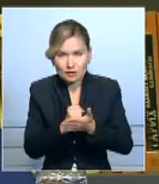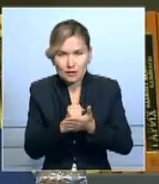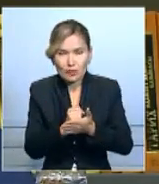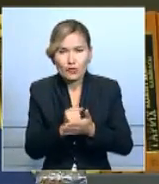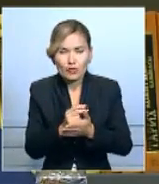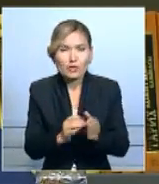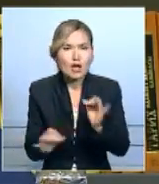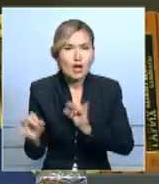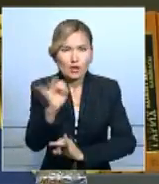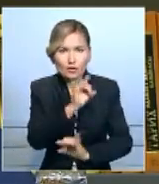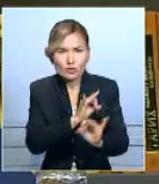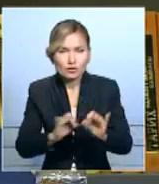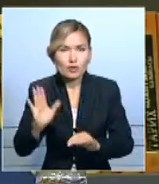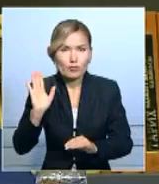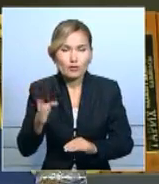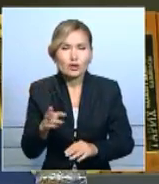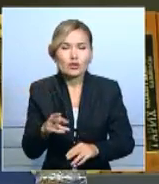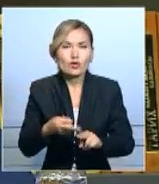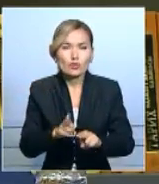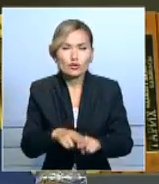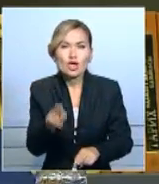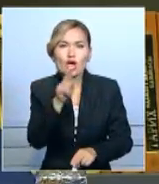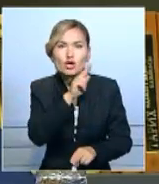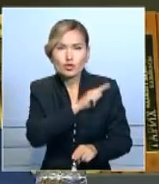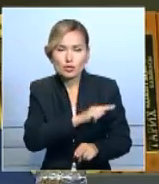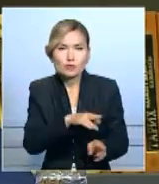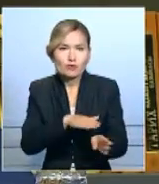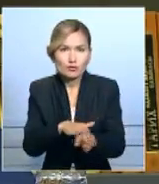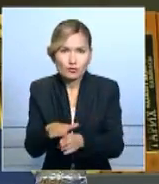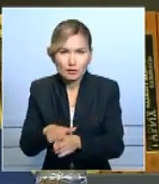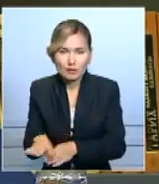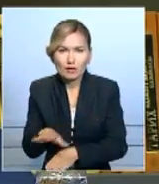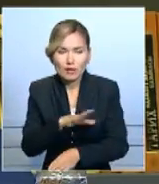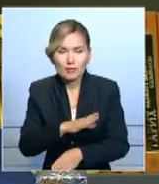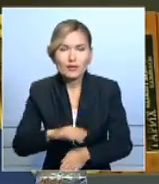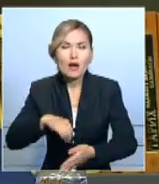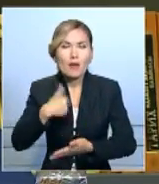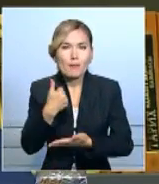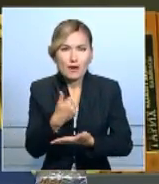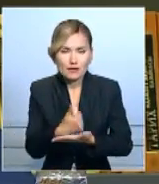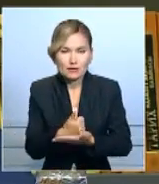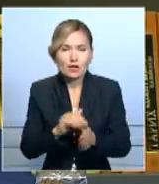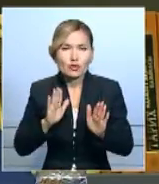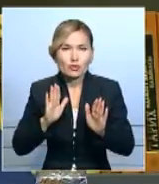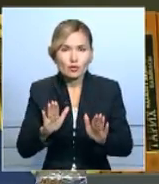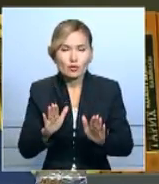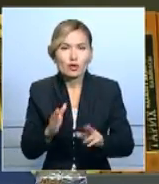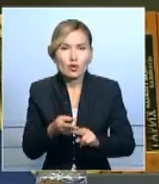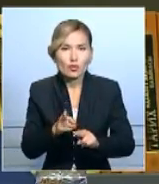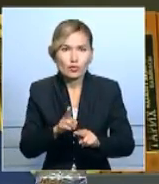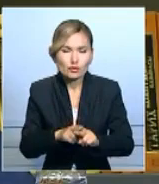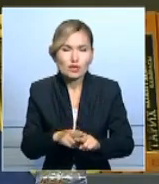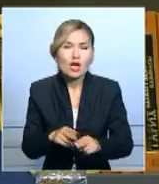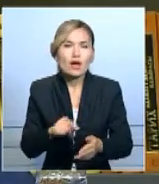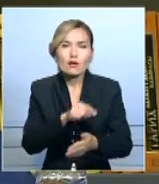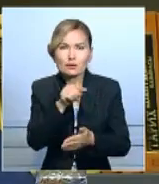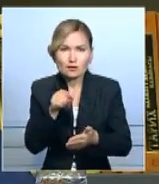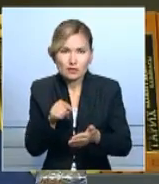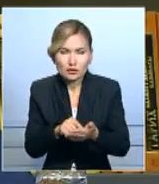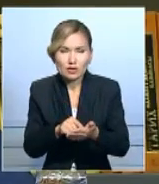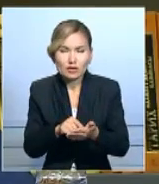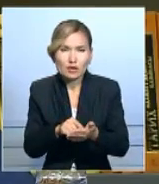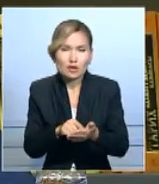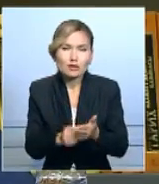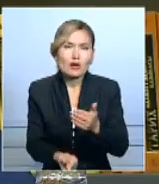айтуға тұрарлықтай жұмыс белгілі дәрежеде мен атқарылды. Ең бастысы тек қана сол алғашқы туындаған сұрақтар емес, жалпы